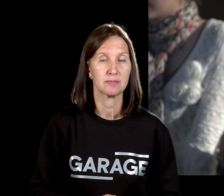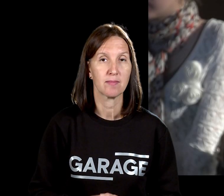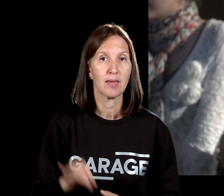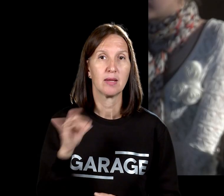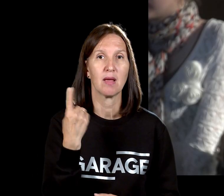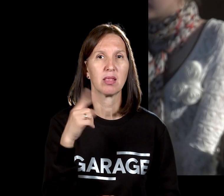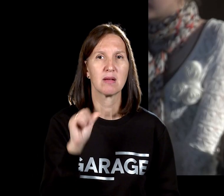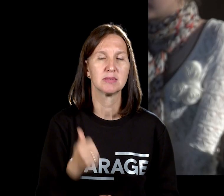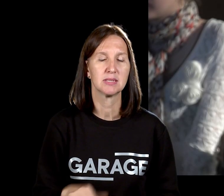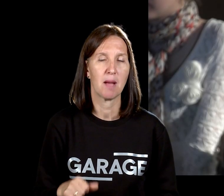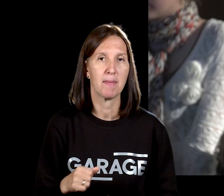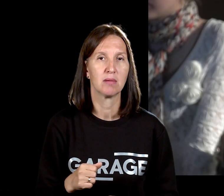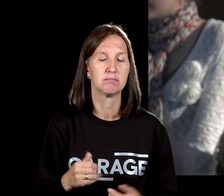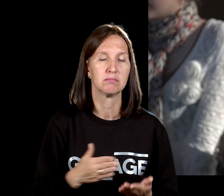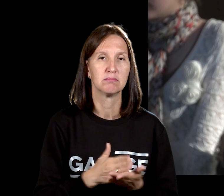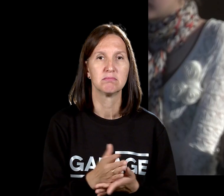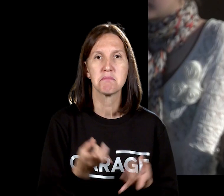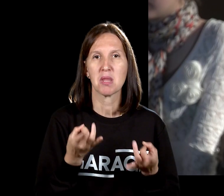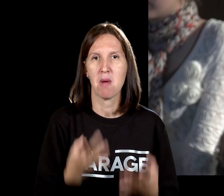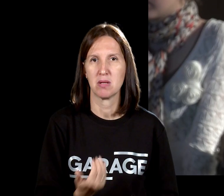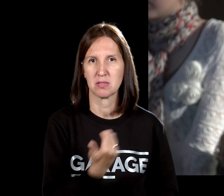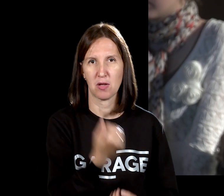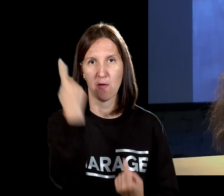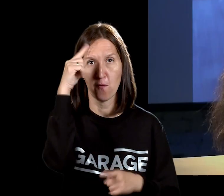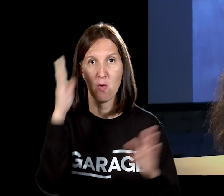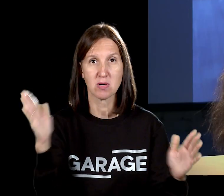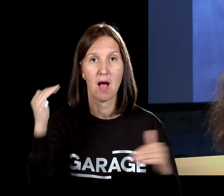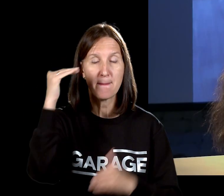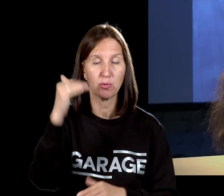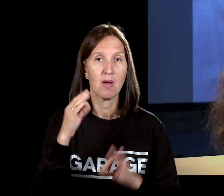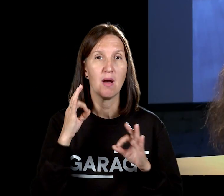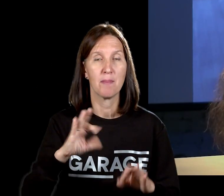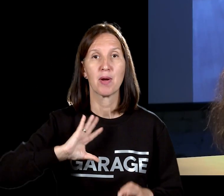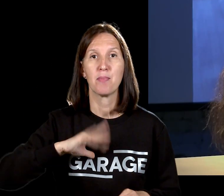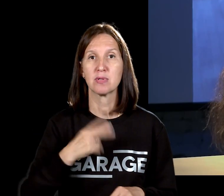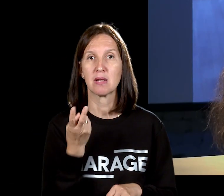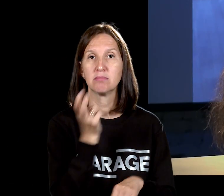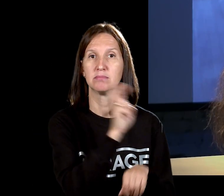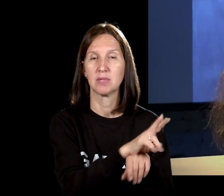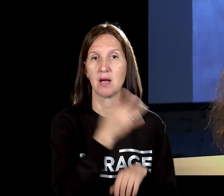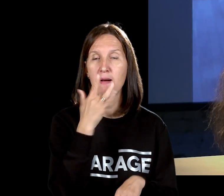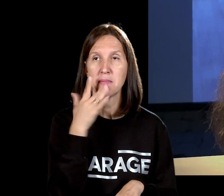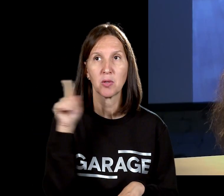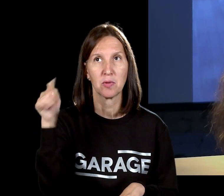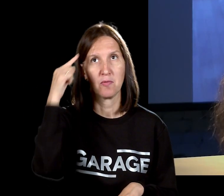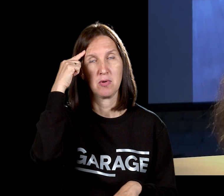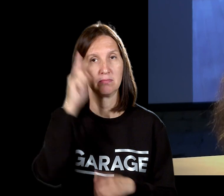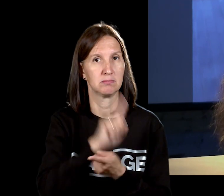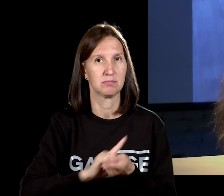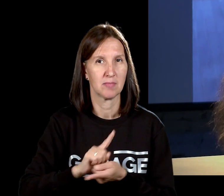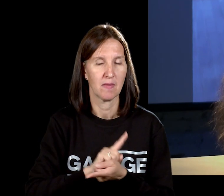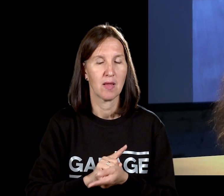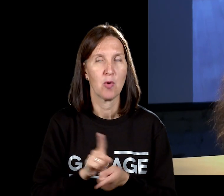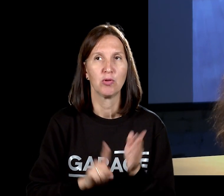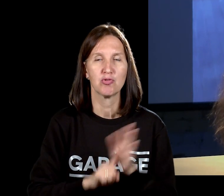Одна из самых минималистских его работ, опять-таки, после посещения Америки у него начинается давать